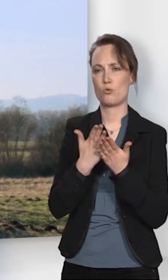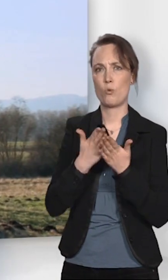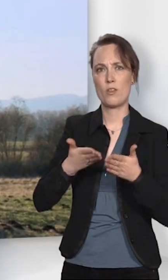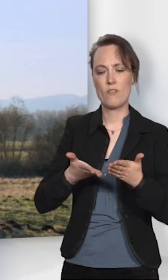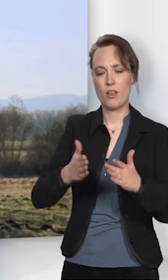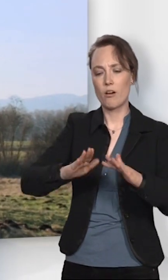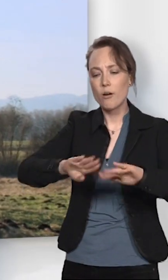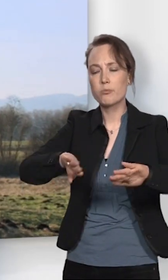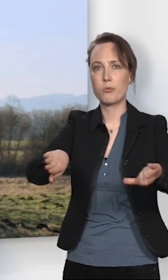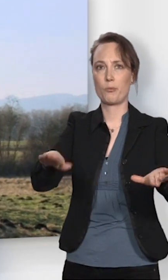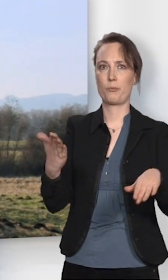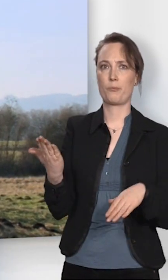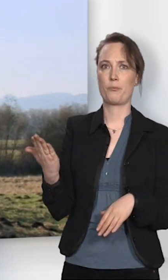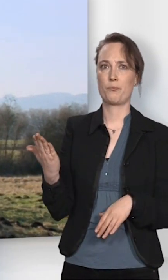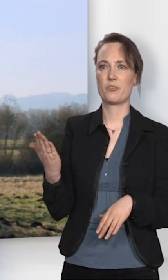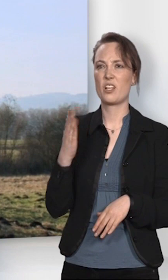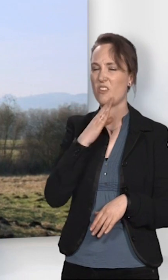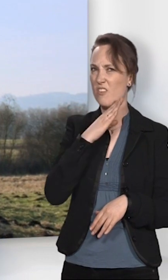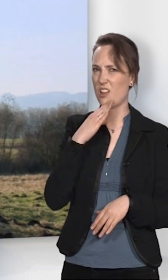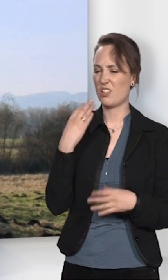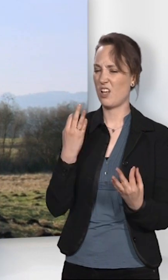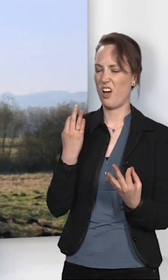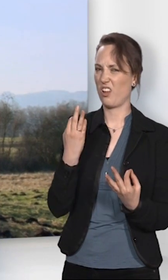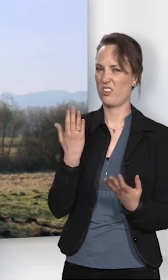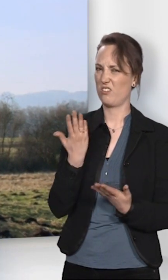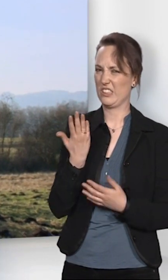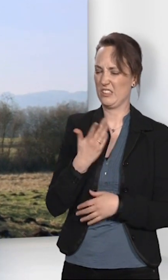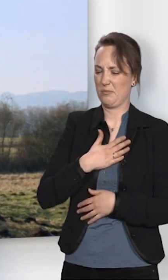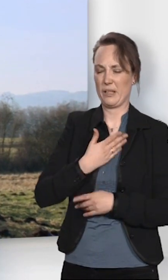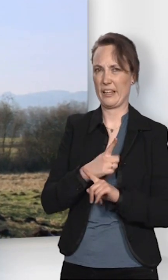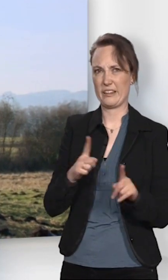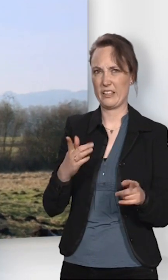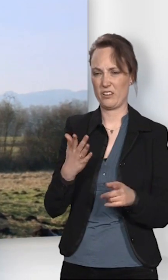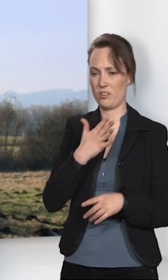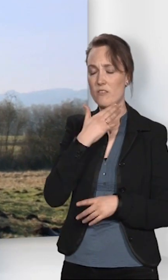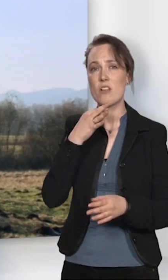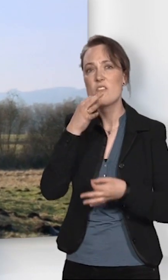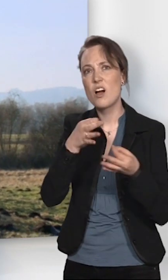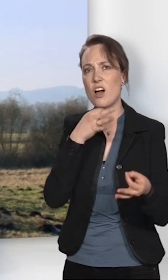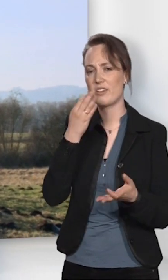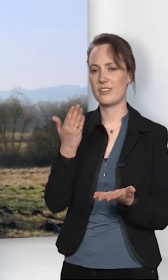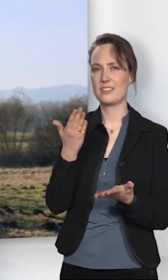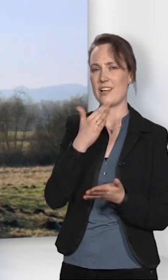Viel Unliebsames, viel Hemmendes, viel Fragwürdiges, viel, was einfach nicht weitergebracht hätte.